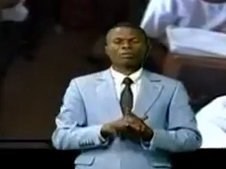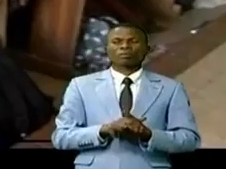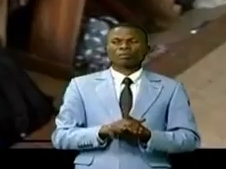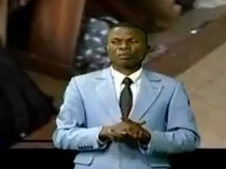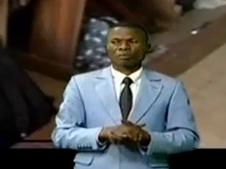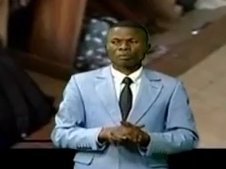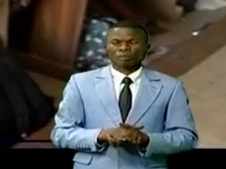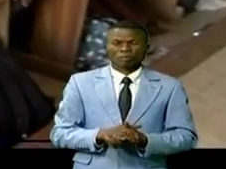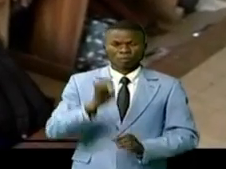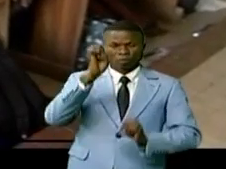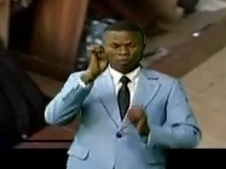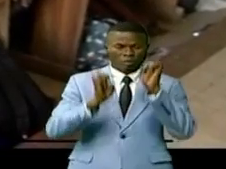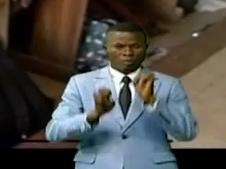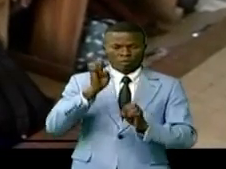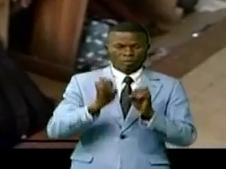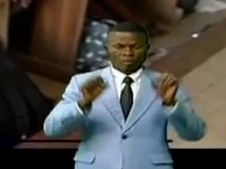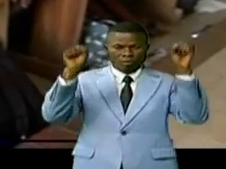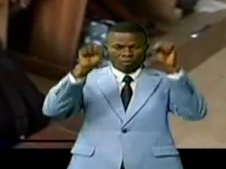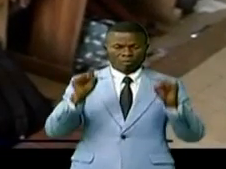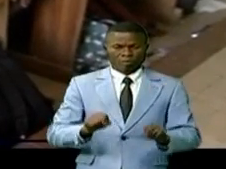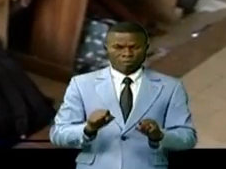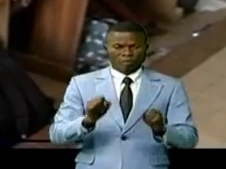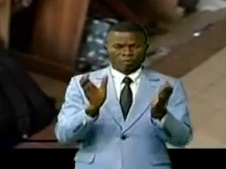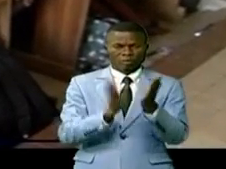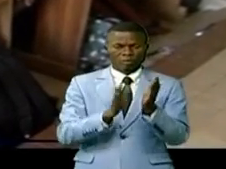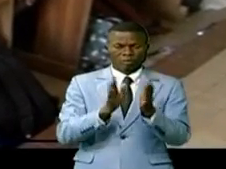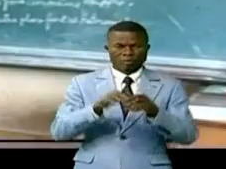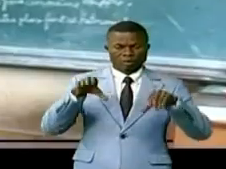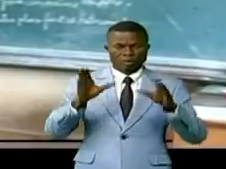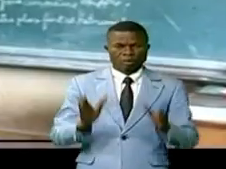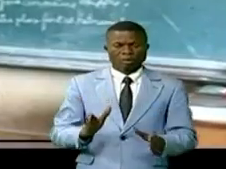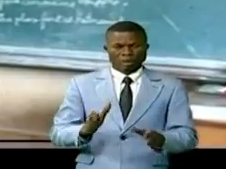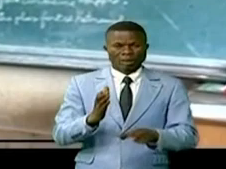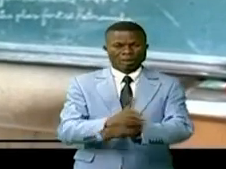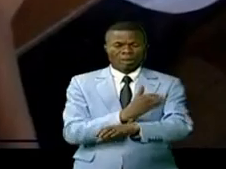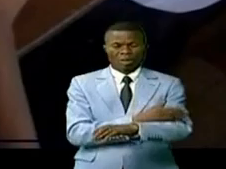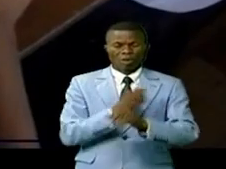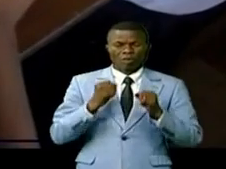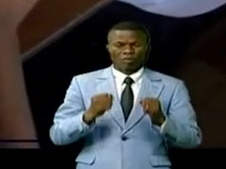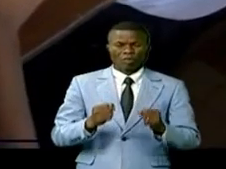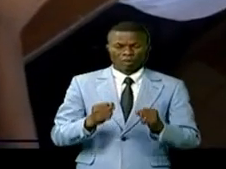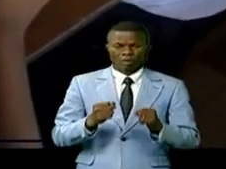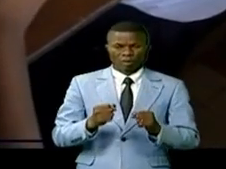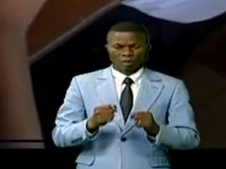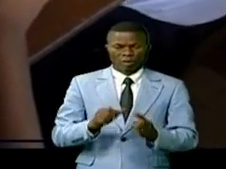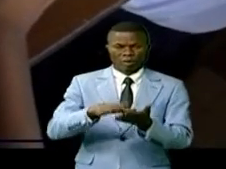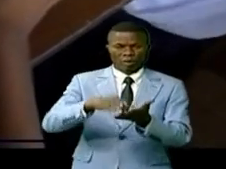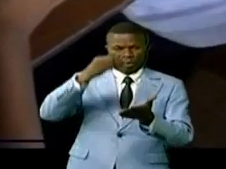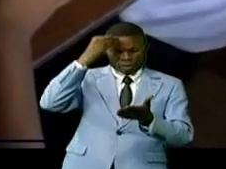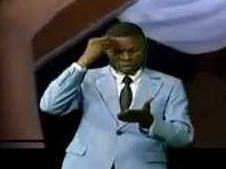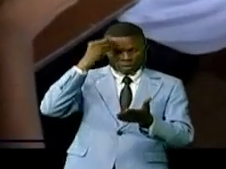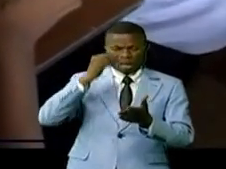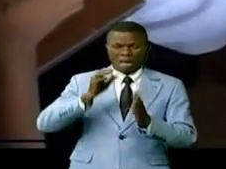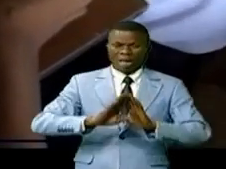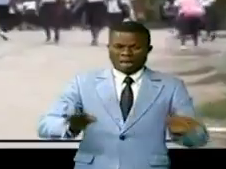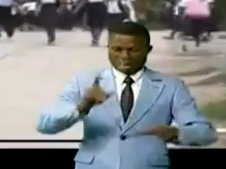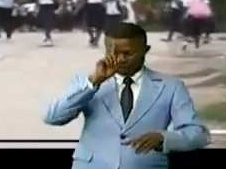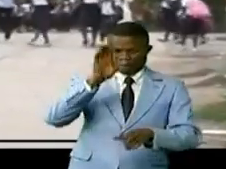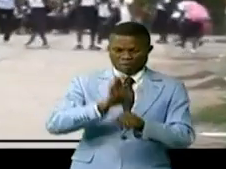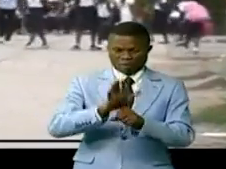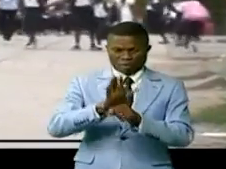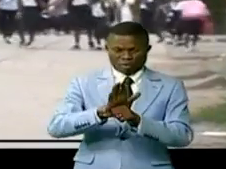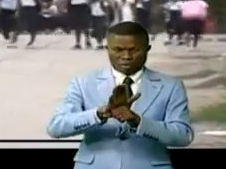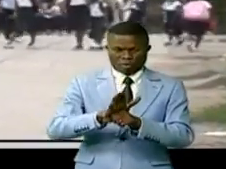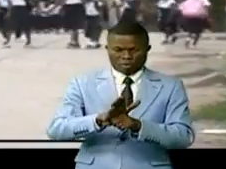problématique d'évaluation du système scolaire congolais a pris des allures ascendantes. Les élèves doués, voire surdoués dans